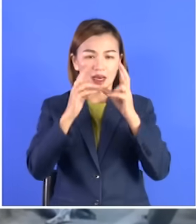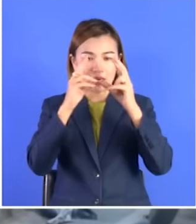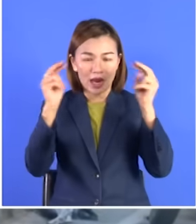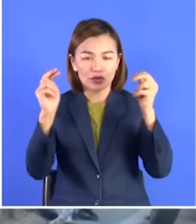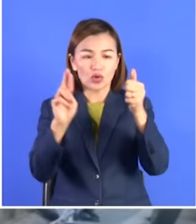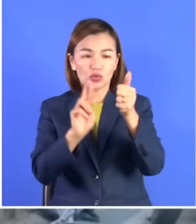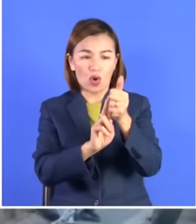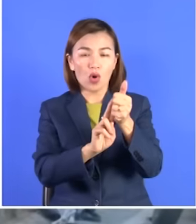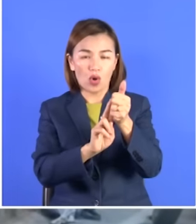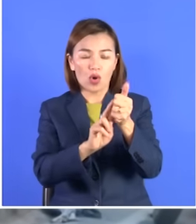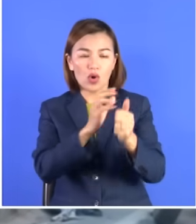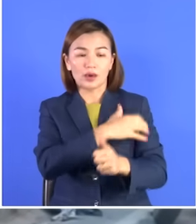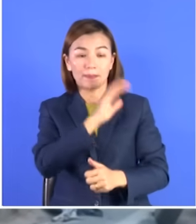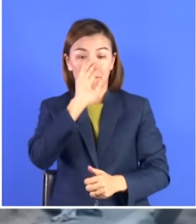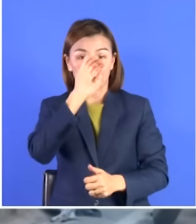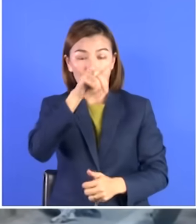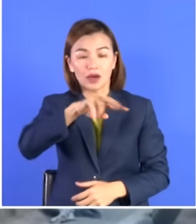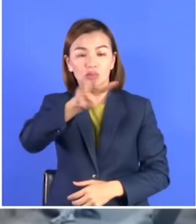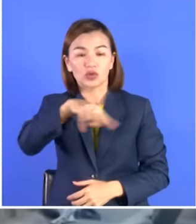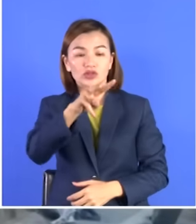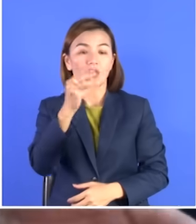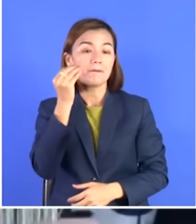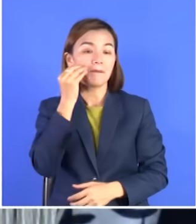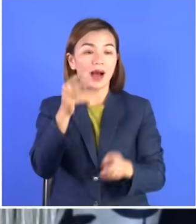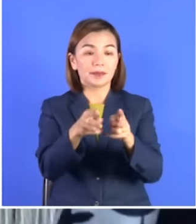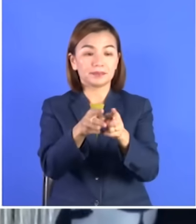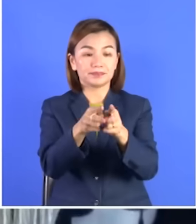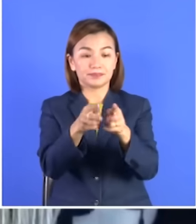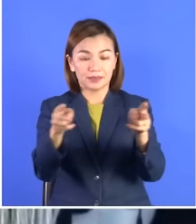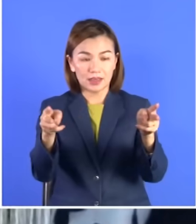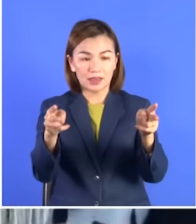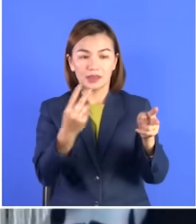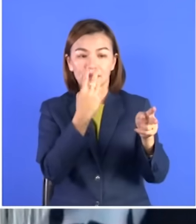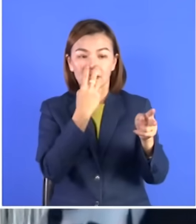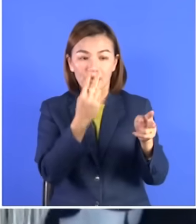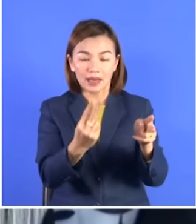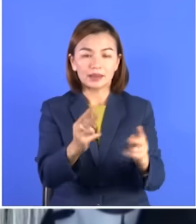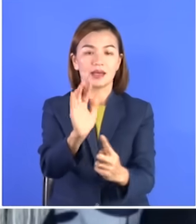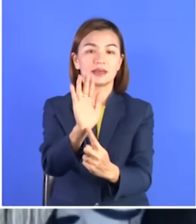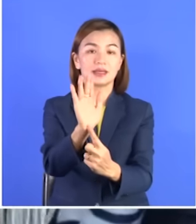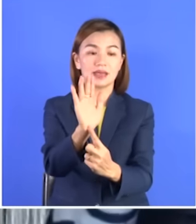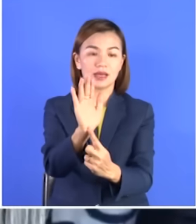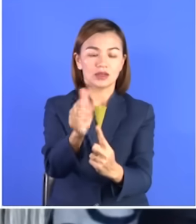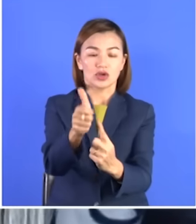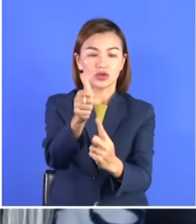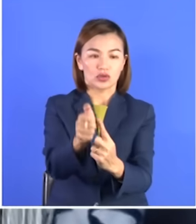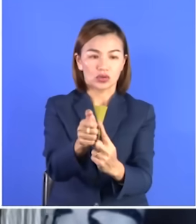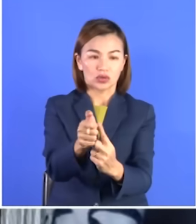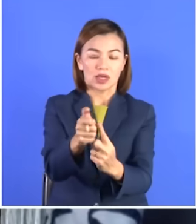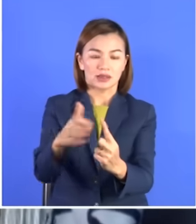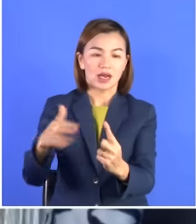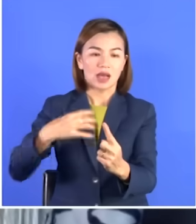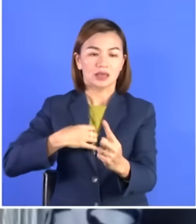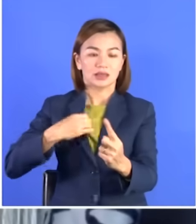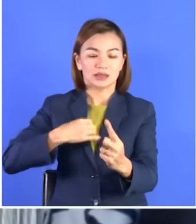เมืองบางรักพัฒนาก็ไปตรวจสอบนะไปตรวจสอบที่บ้านที่ว่าเนี้ยพบว่ามีการจุดเทียงวางไว้ที่พื้นและก็นำเสื้อผ้ามันล้อมไว้ตรง